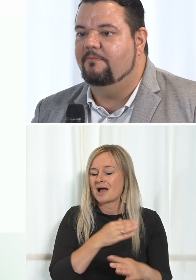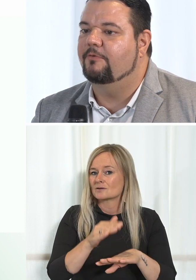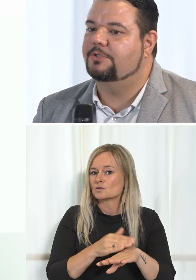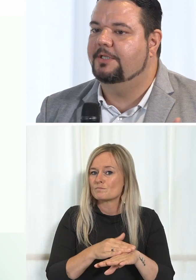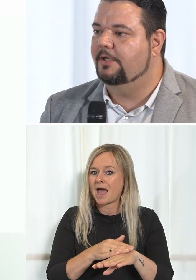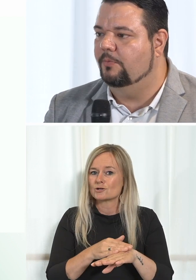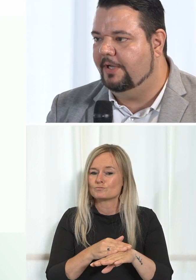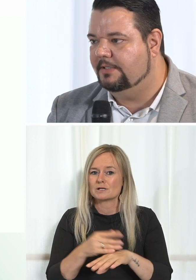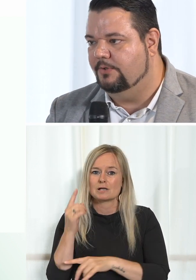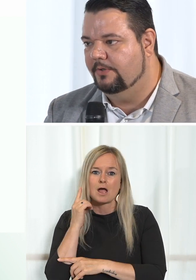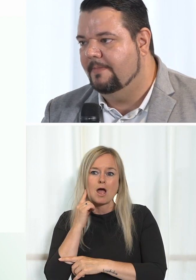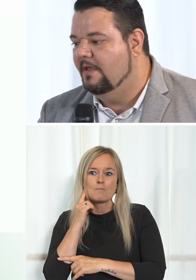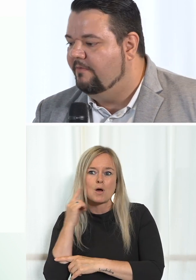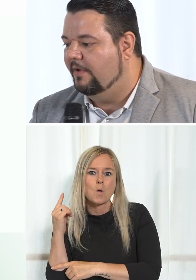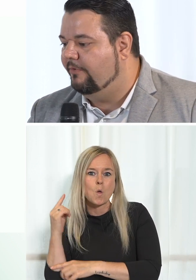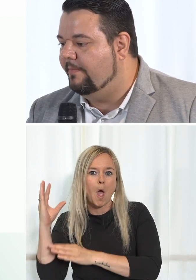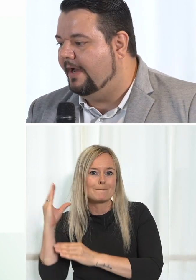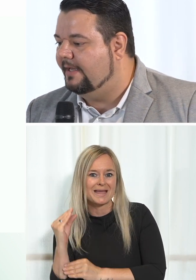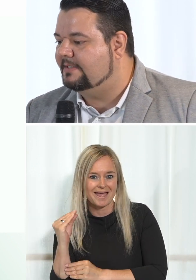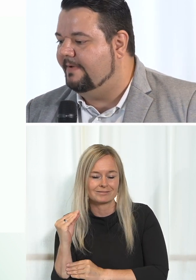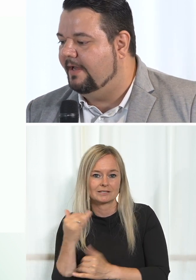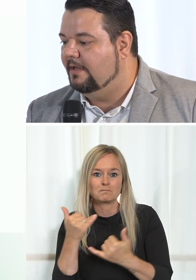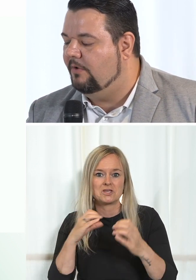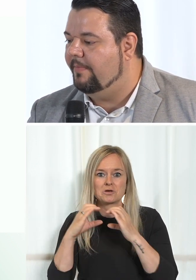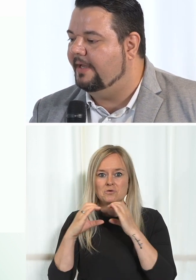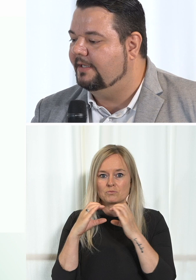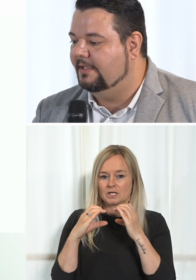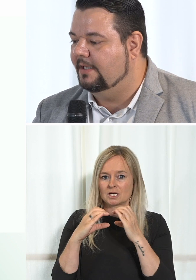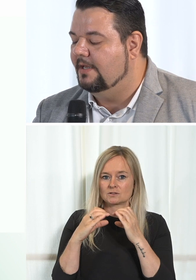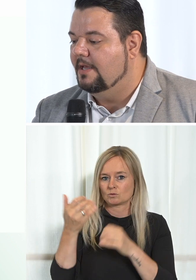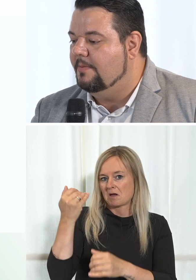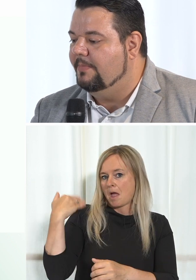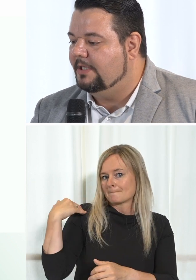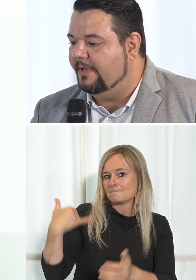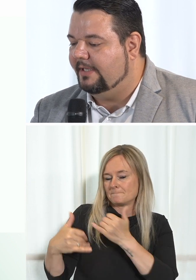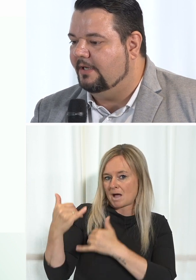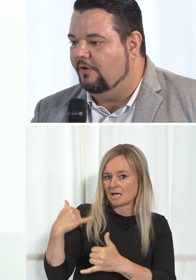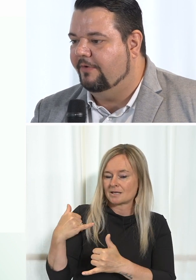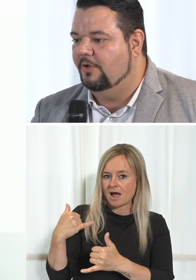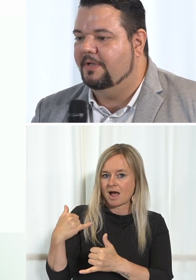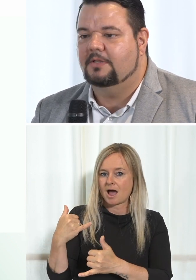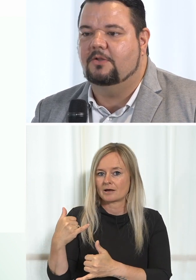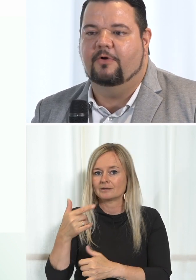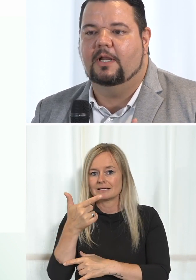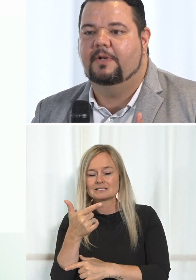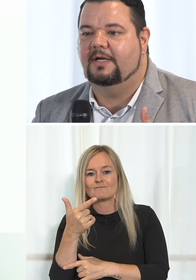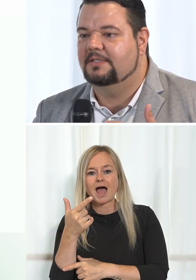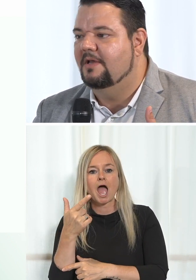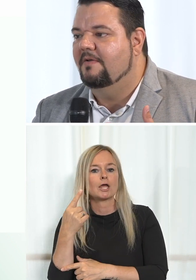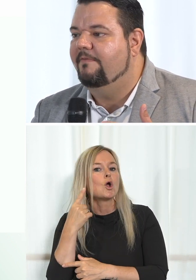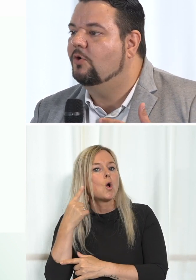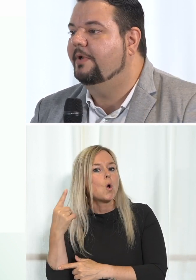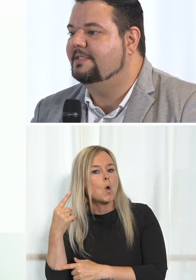Hörbeeinträchtigten. Wie funktioniert die Kommunikation? Wir haben vor ein paar Jahren 2 hörbeeinträchtigte Mitarbeiterinnen aufgenommen. Da war gleich mal die